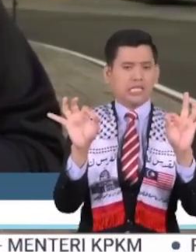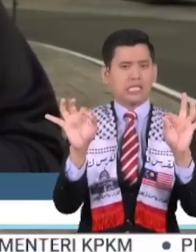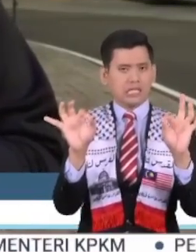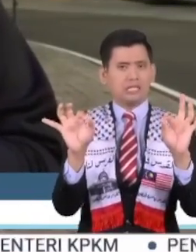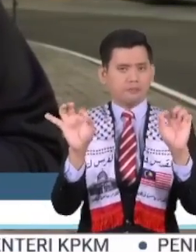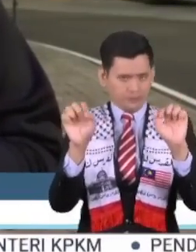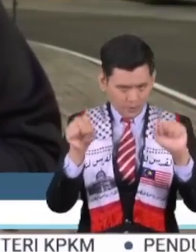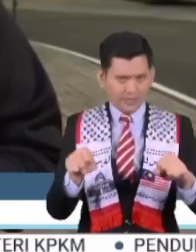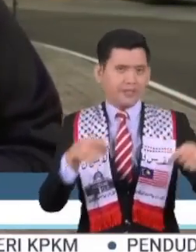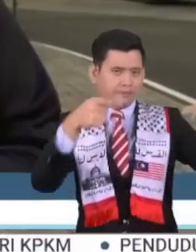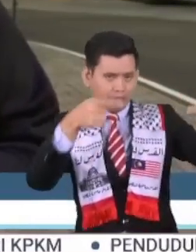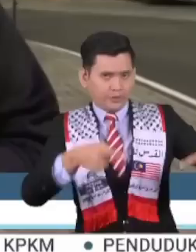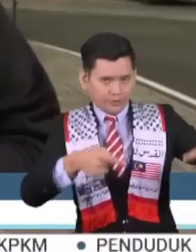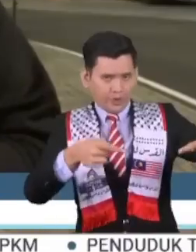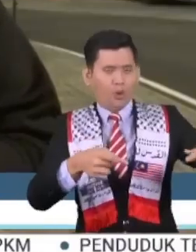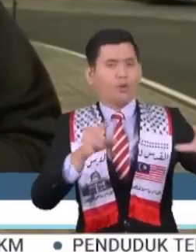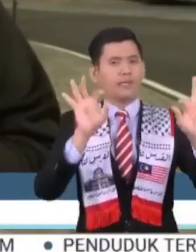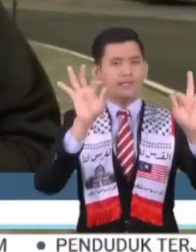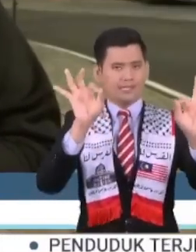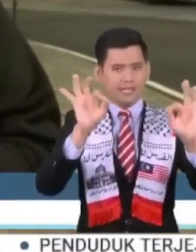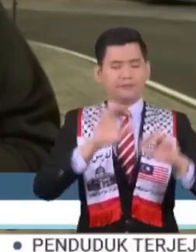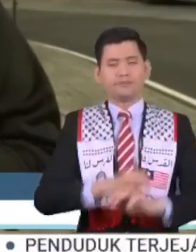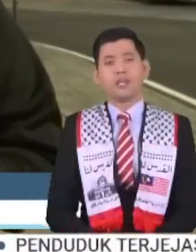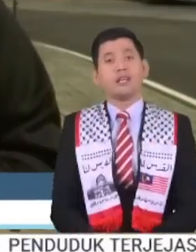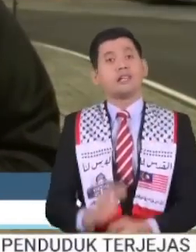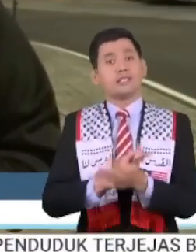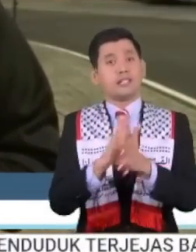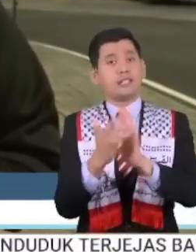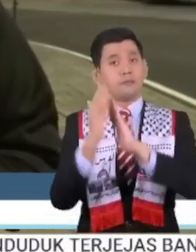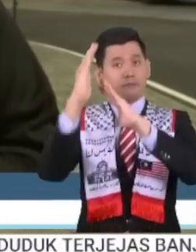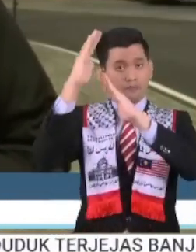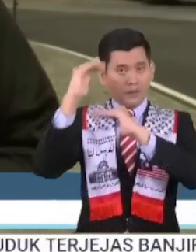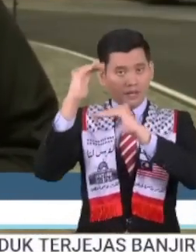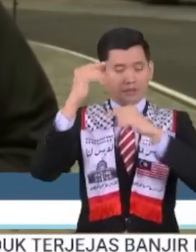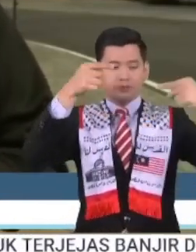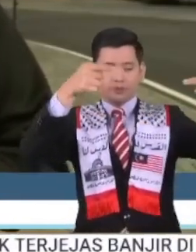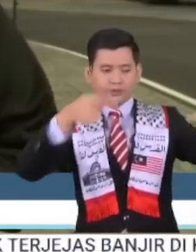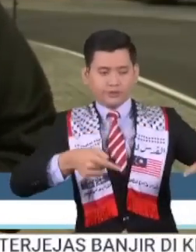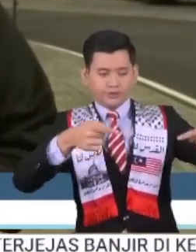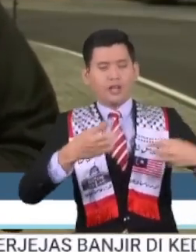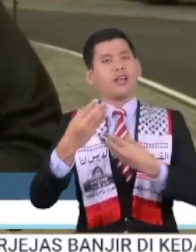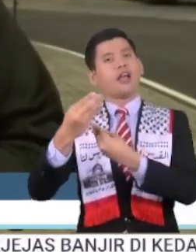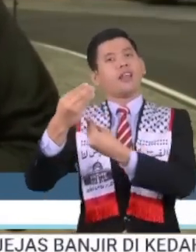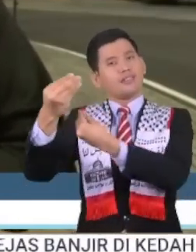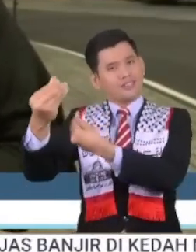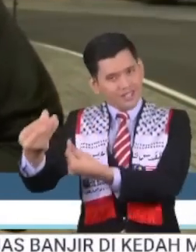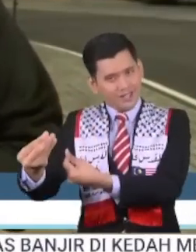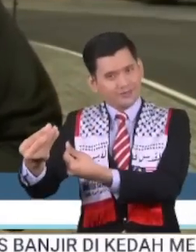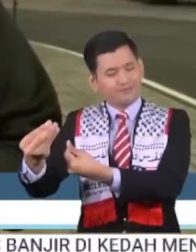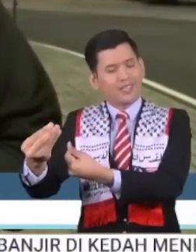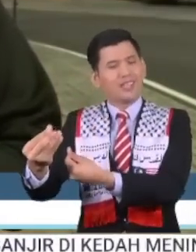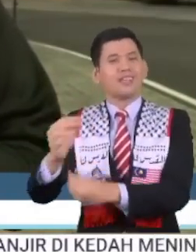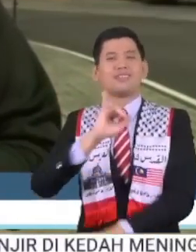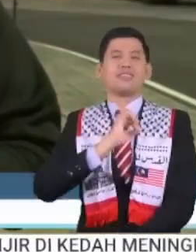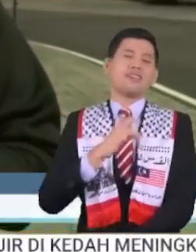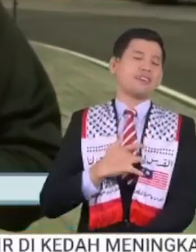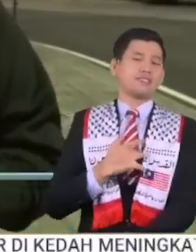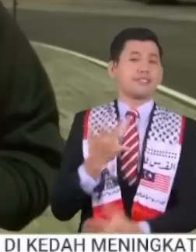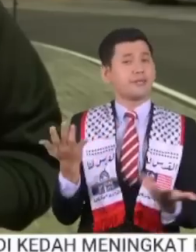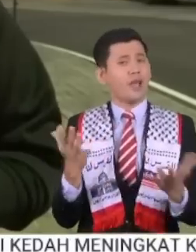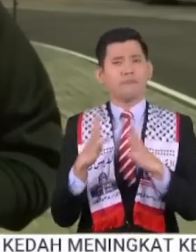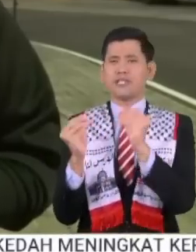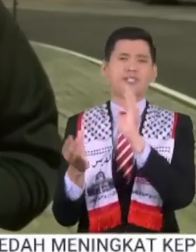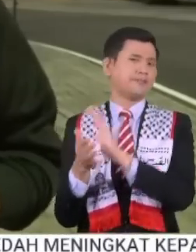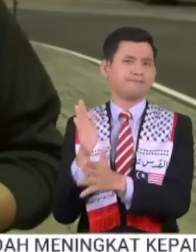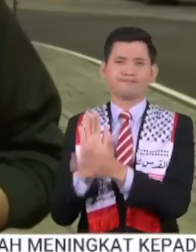elok dan agak baik. Jadi diharapkan perlawanan malam ini akan berjalan dengan lancar, dan saya kira